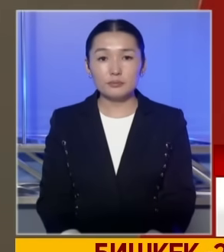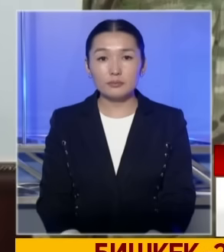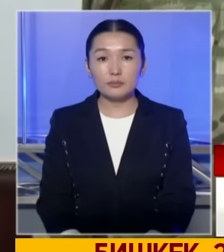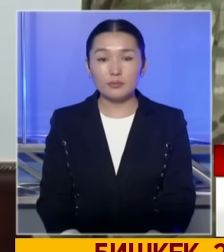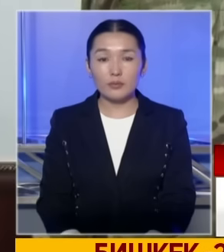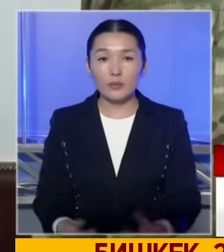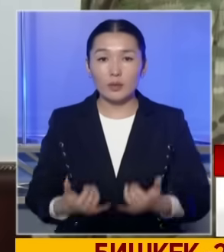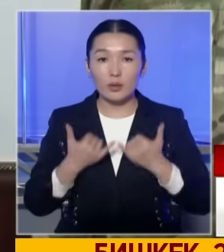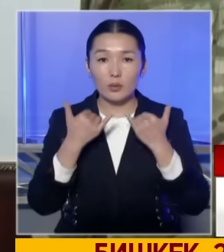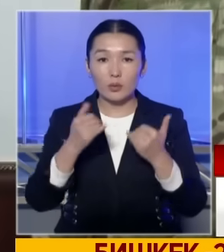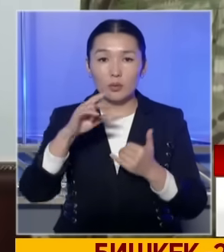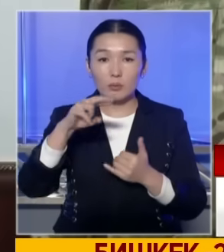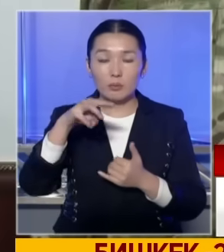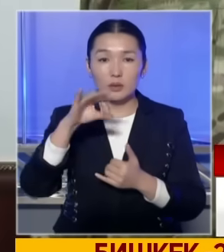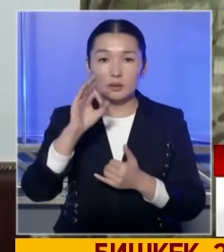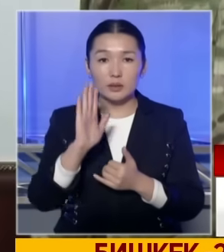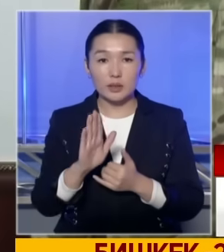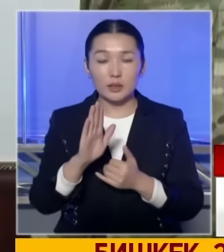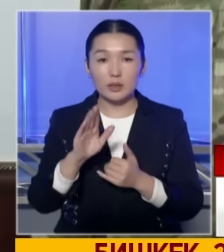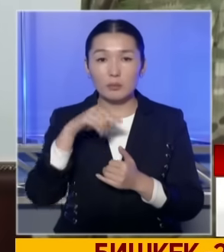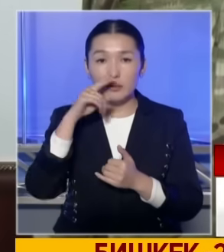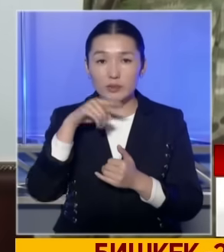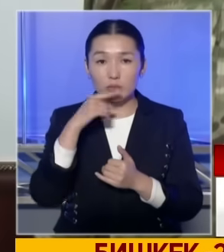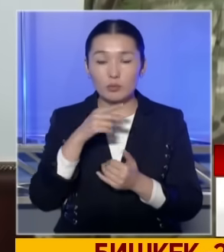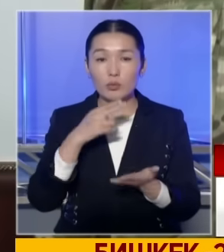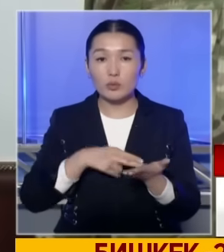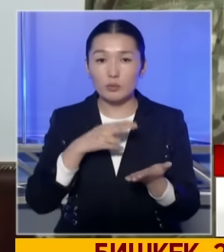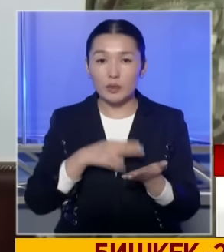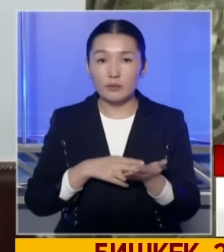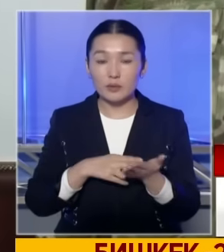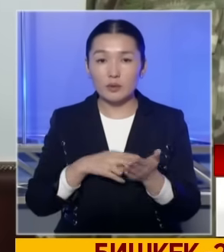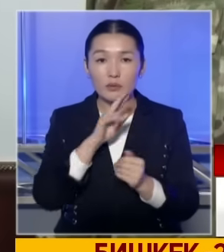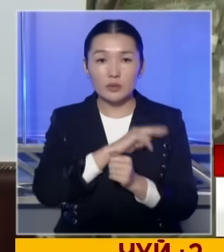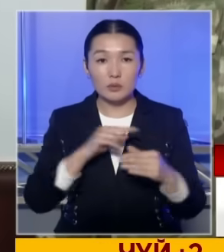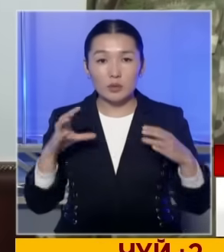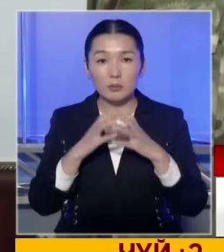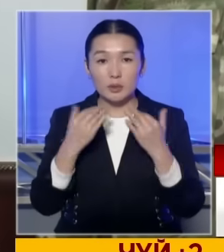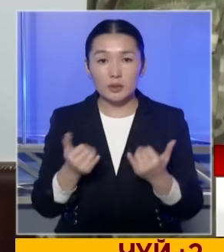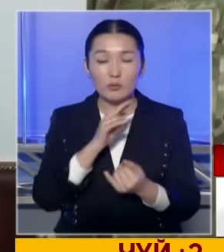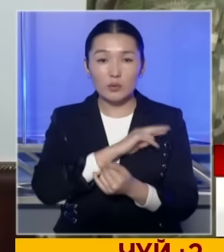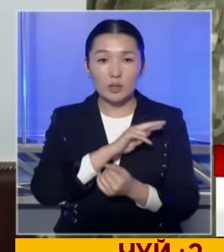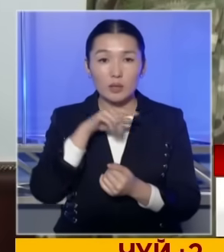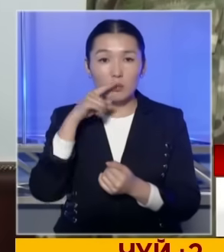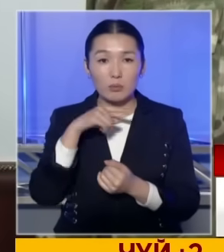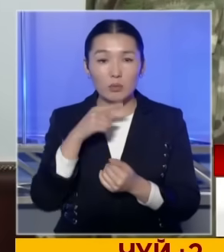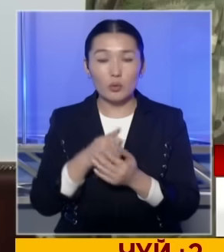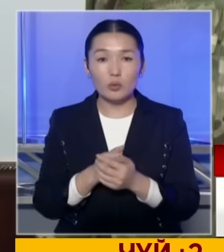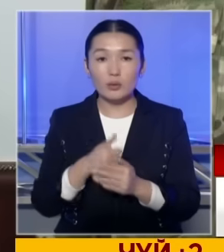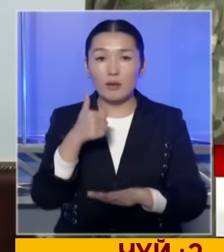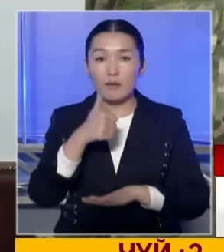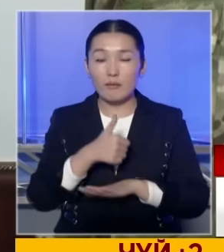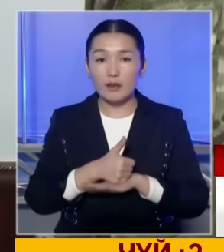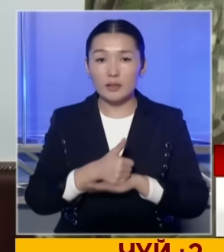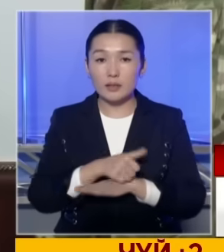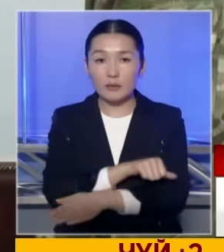Мен урматтуу Саймумин Сатаровичтин сөзүн ырастайм. Биздин жумушчу комиссиянын бүгүнкү иши боюнча айта турган болсок, негизинен биз